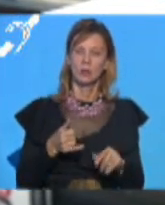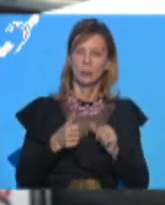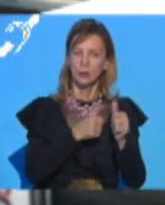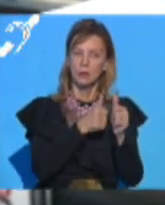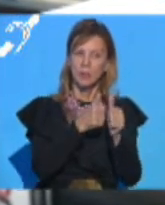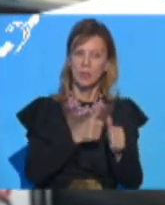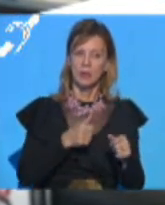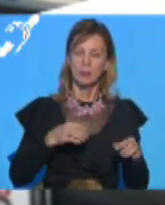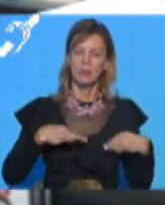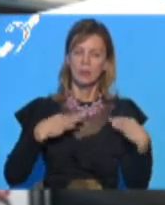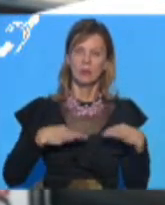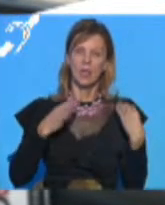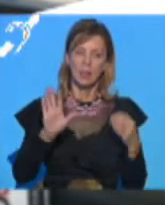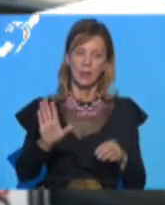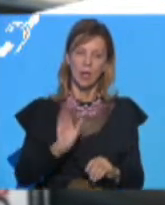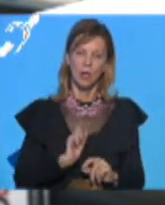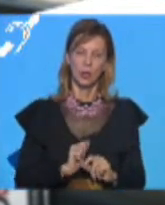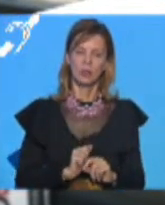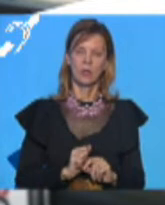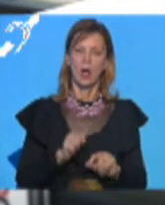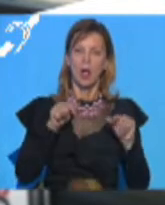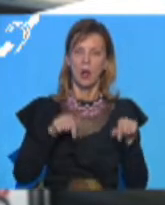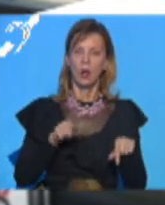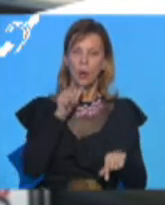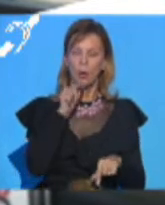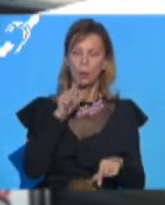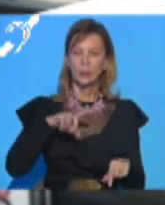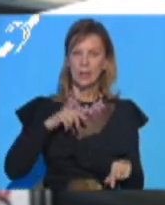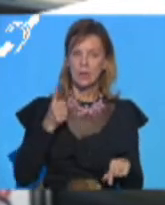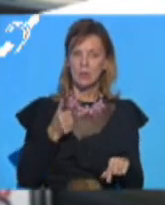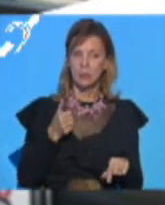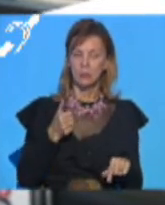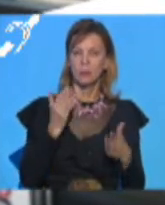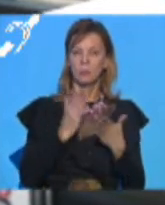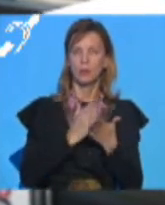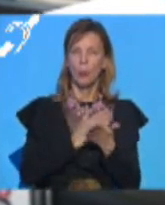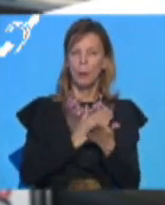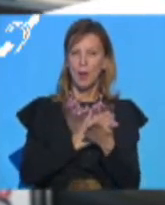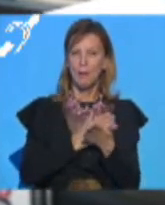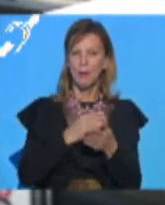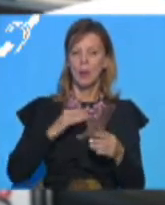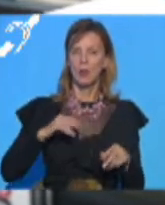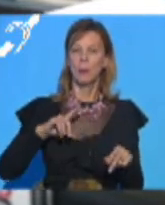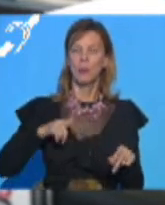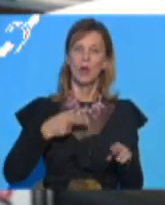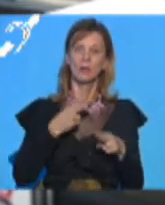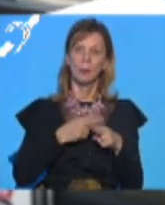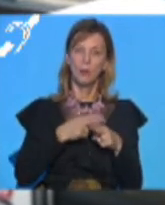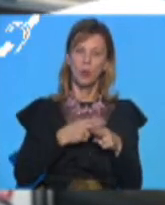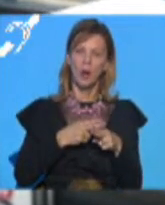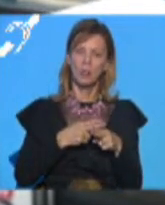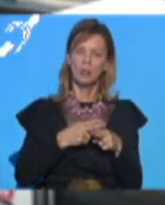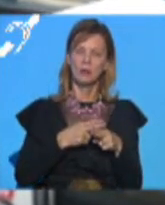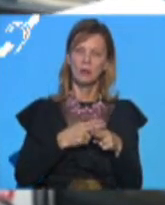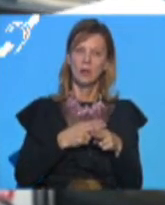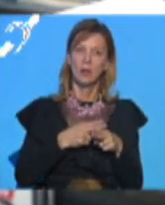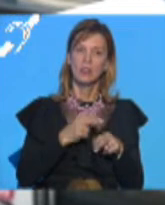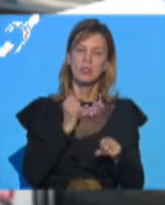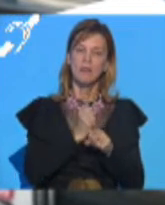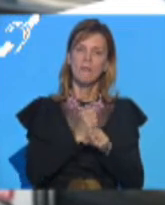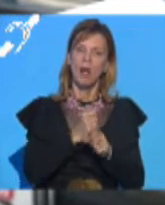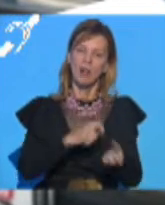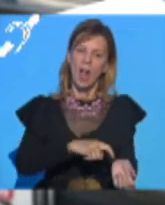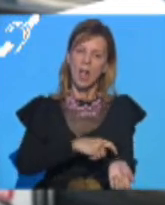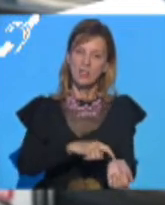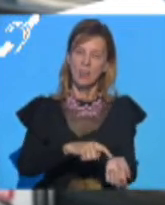monitorizează starea de sănătate a lor, dacă sunt clinici sănătoși. Iar acolo unde sunt semne că ar fi bolnavi, se recoltează probe de